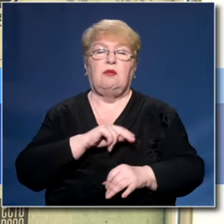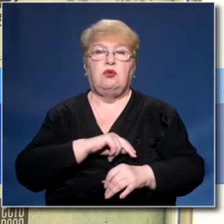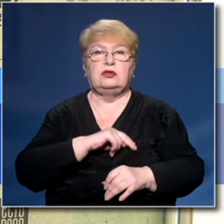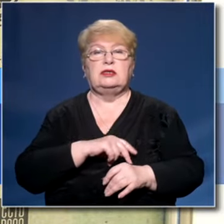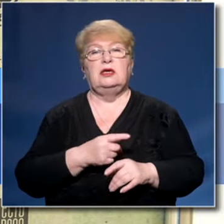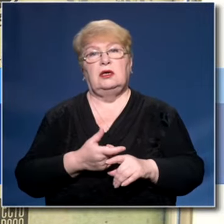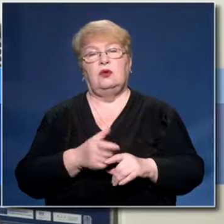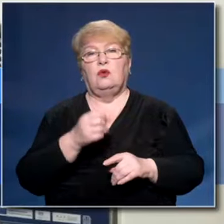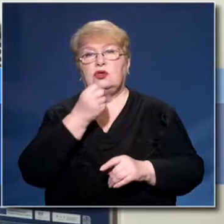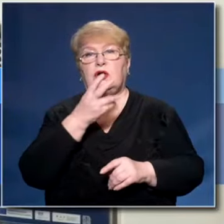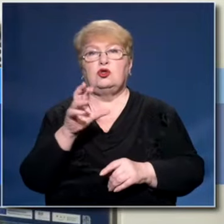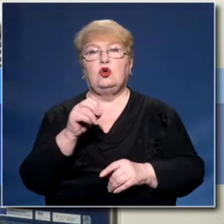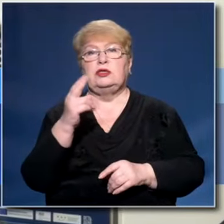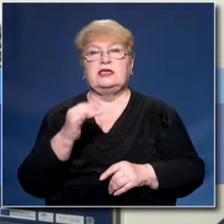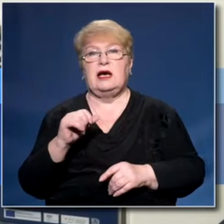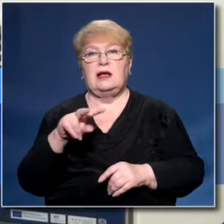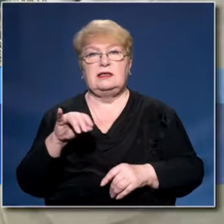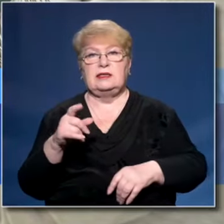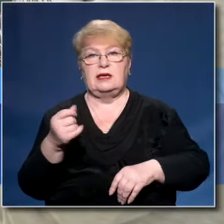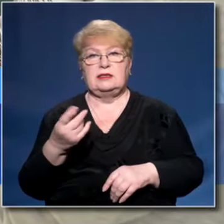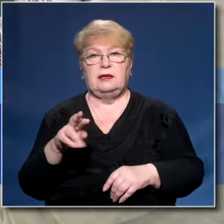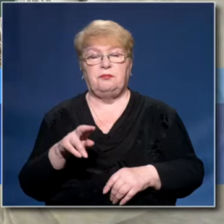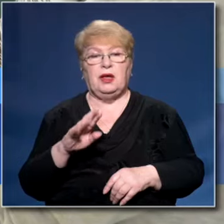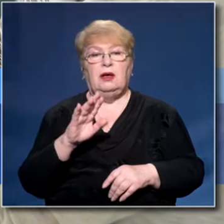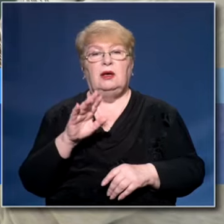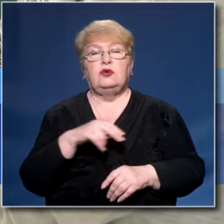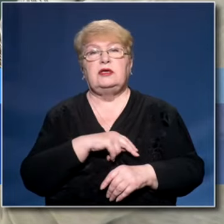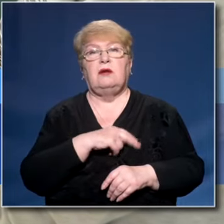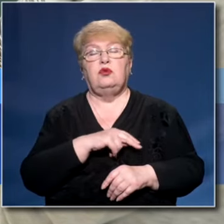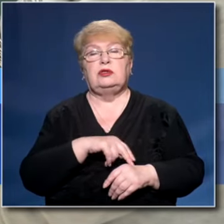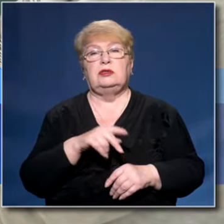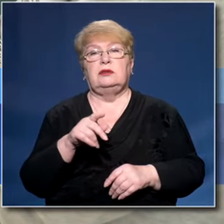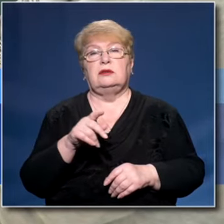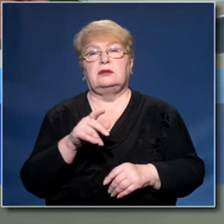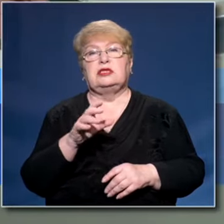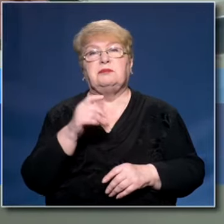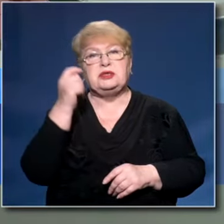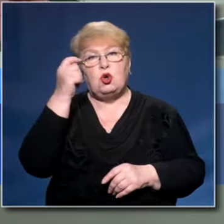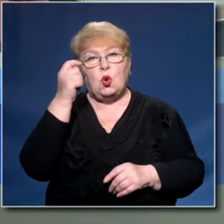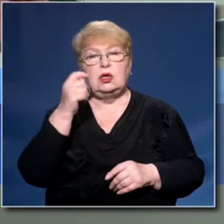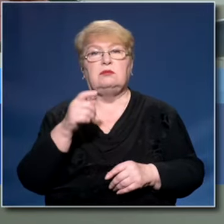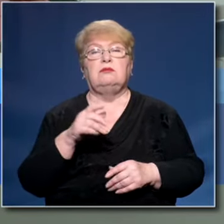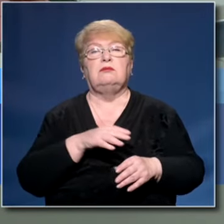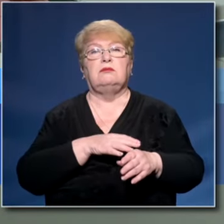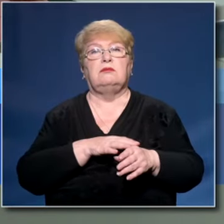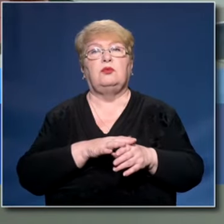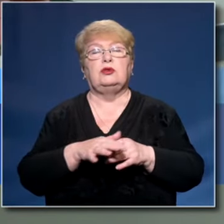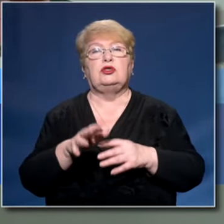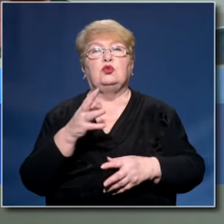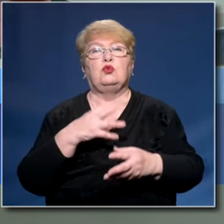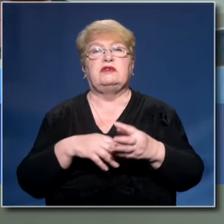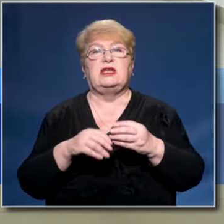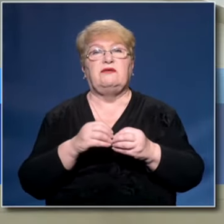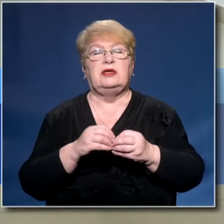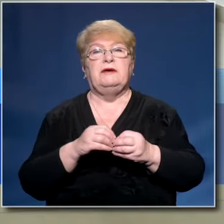работать То есть социализация очень хороша проходит после 3 лет системно работа с психологом Антону удалось восстановить свою